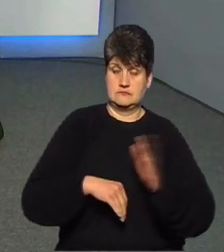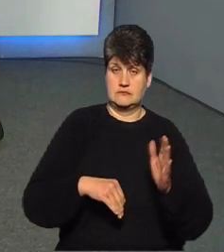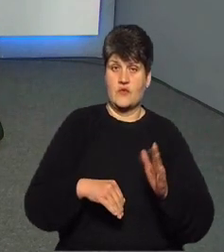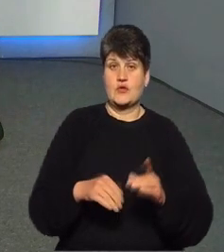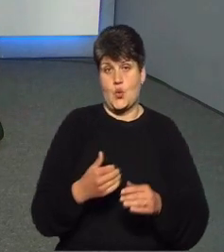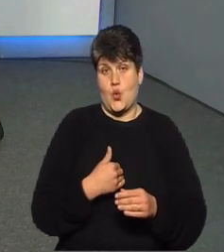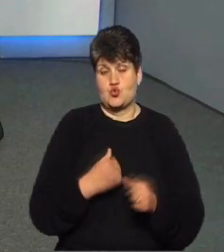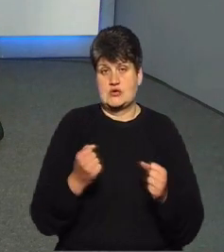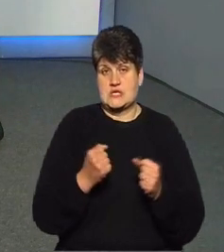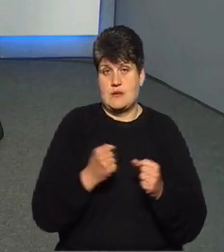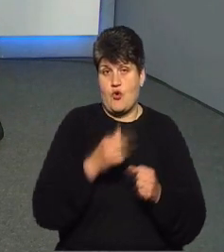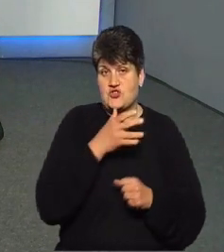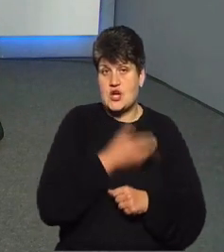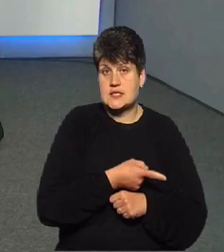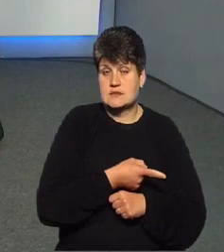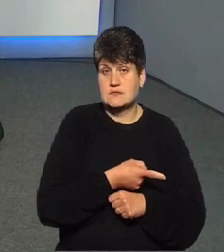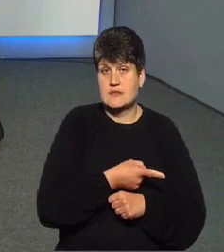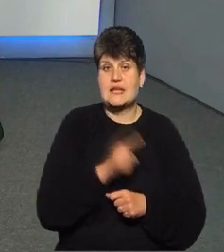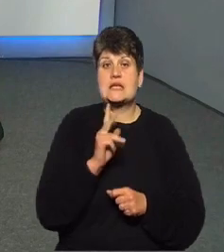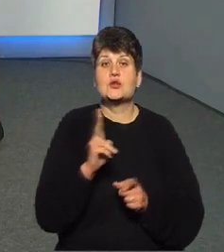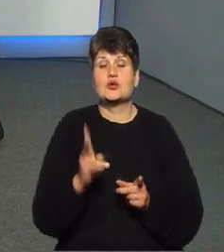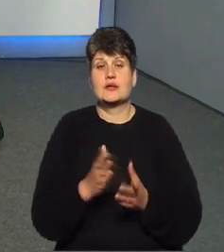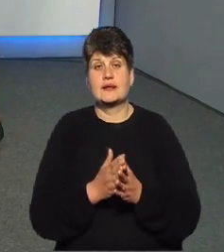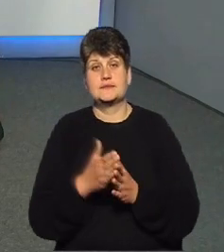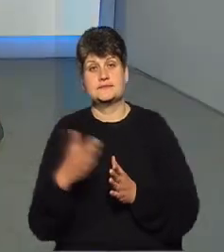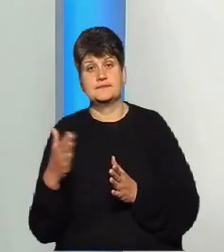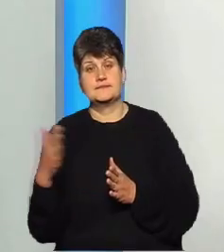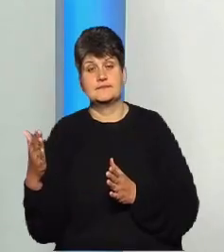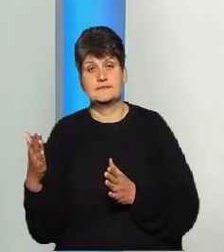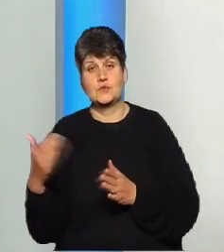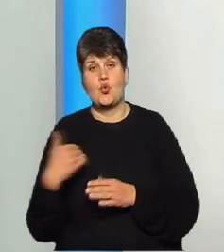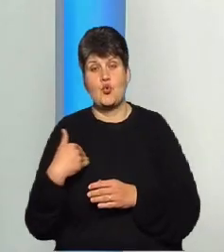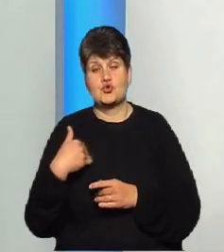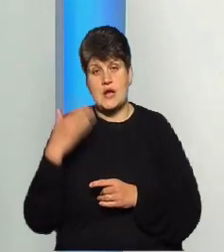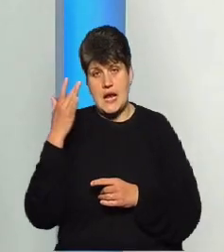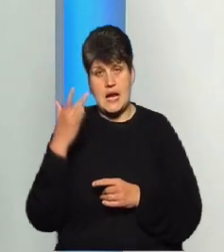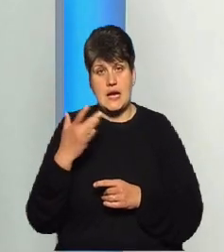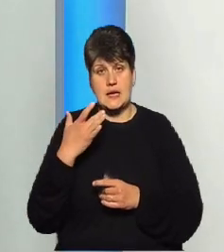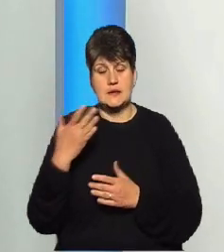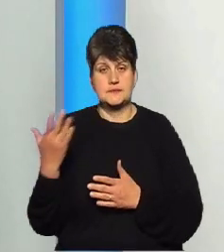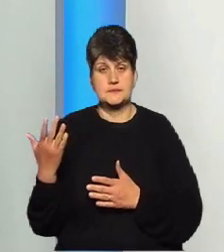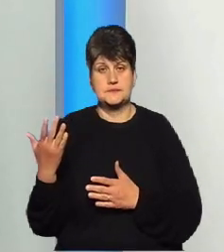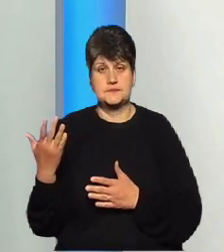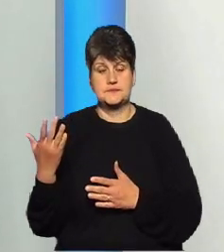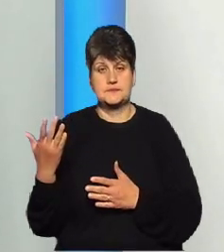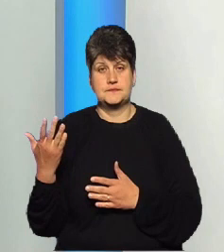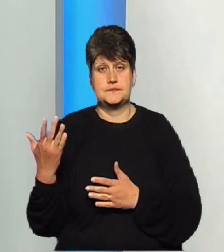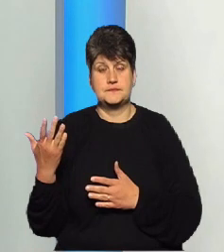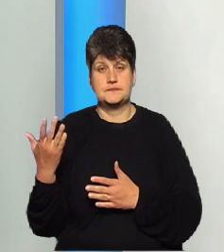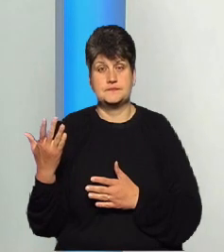часу. Ті, які знаходяться східніше, вони хочуть більше літнього часу. І, як я вже